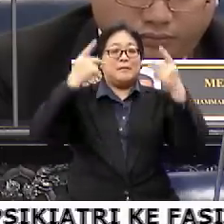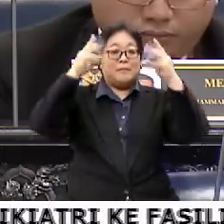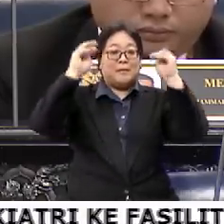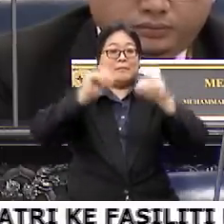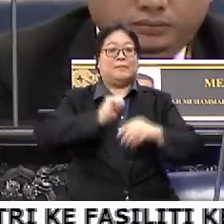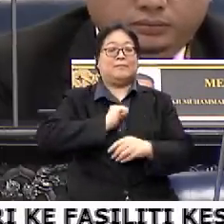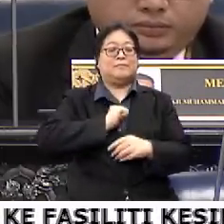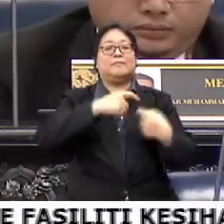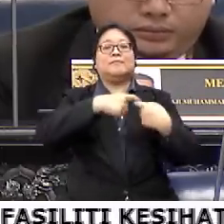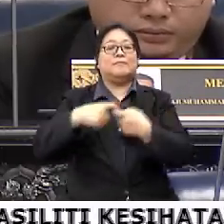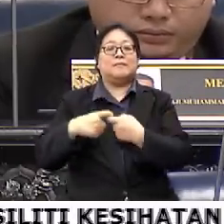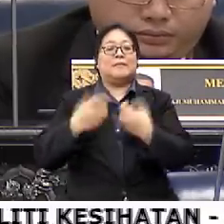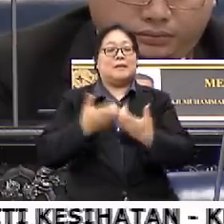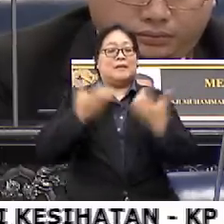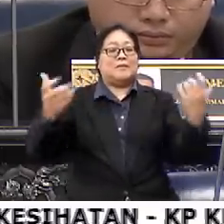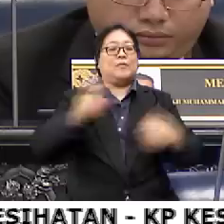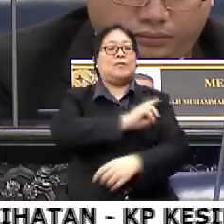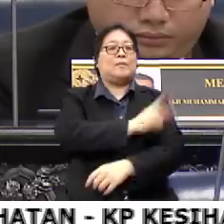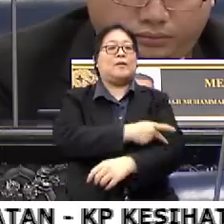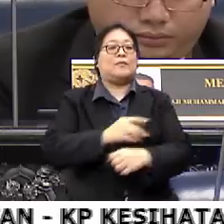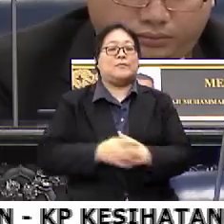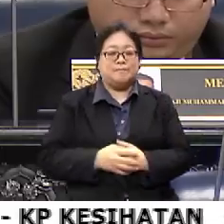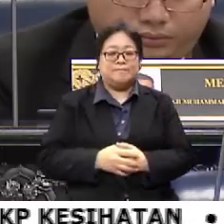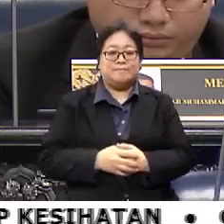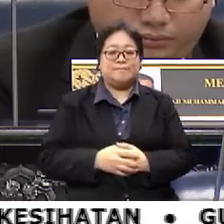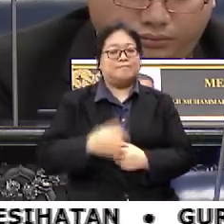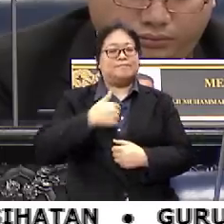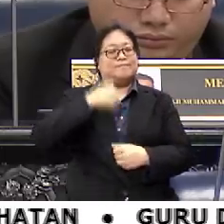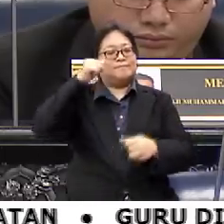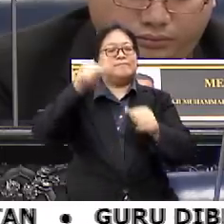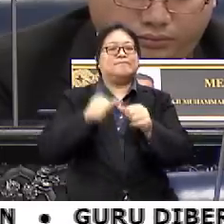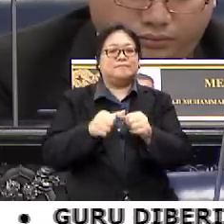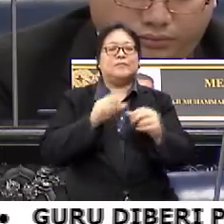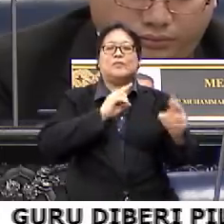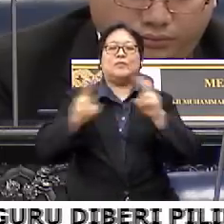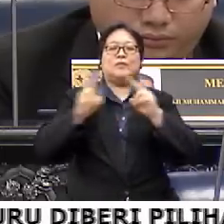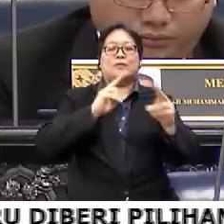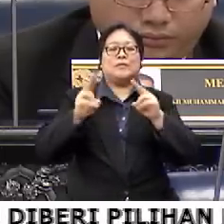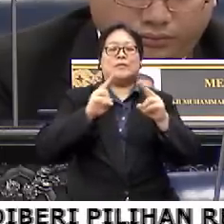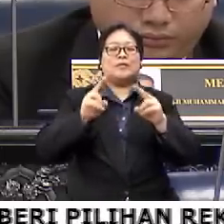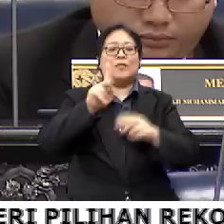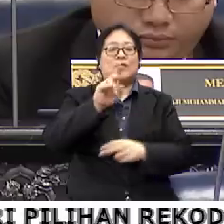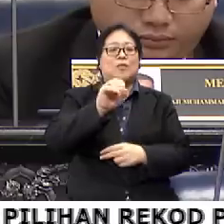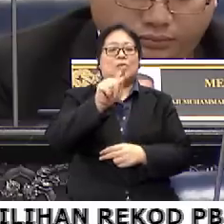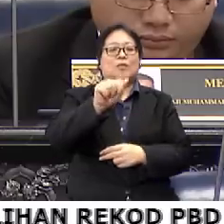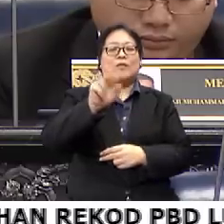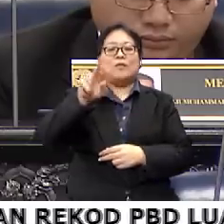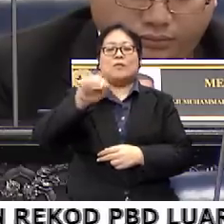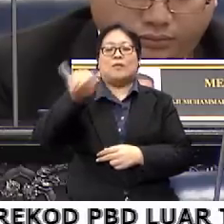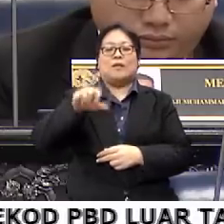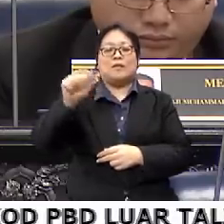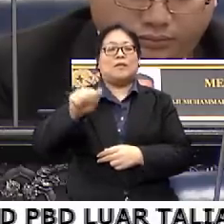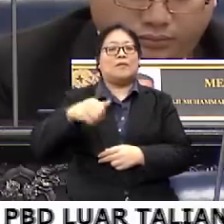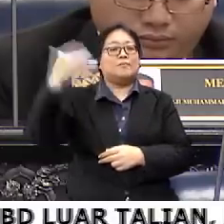Menteri berkenaan separation of power dengan izin. Saya teringat ucapan Yang Berhormat Kota Raja dalam